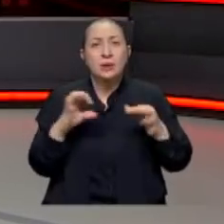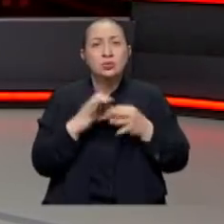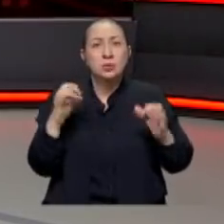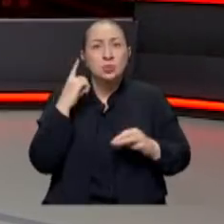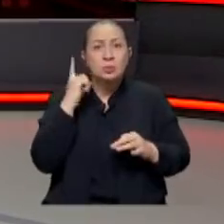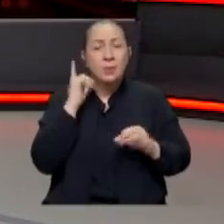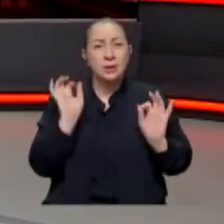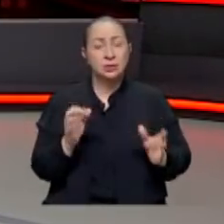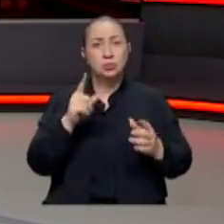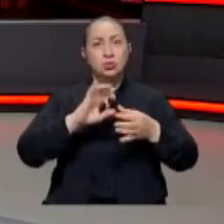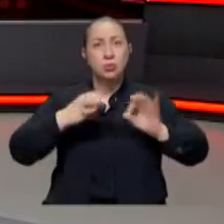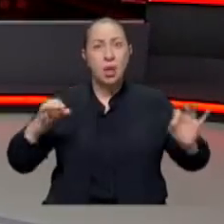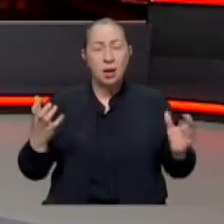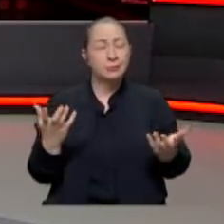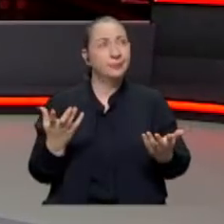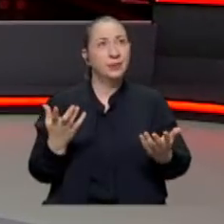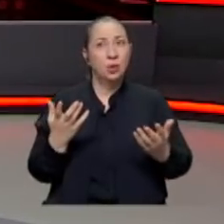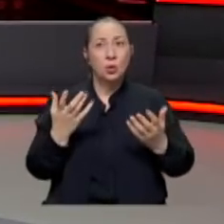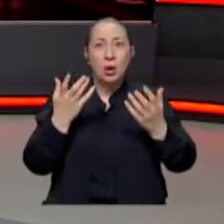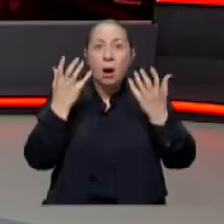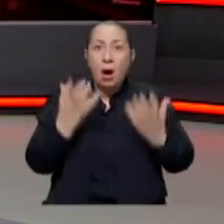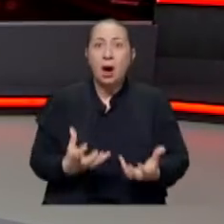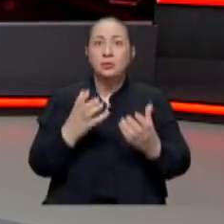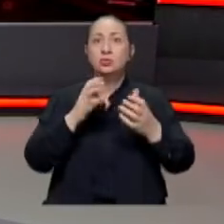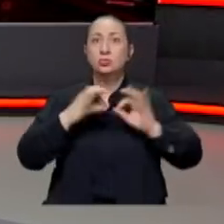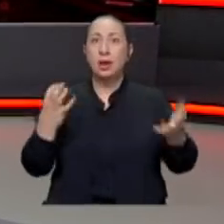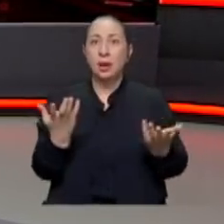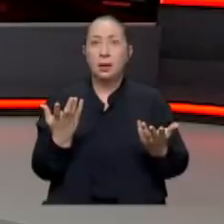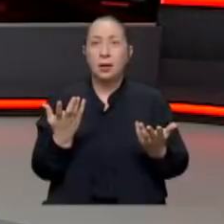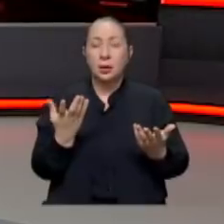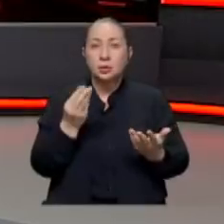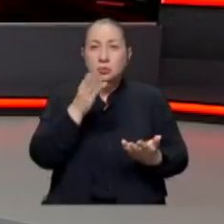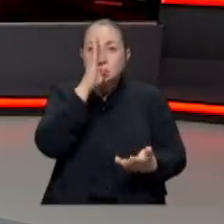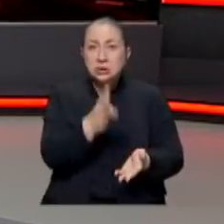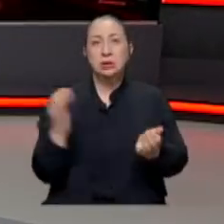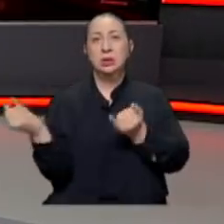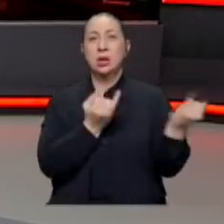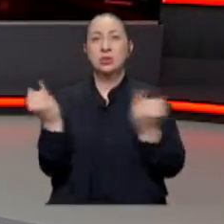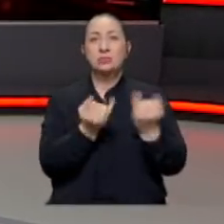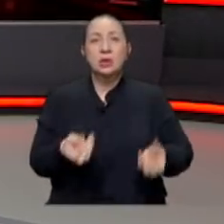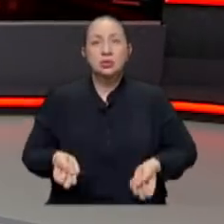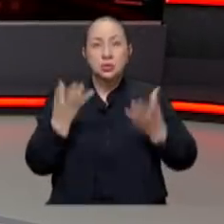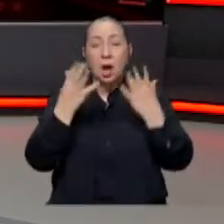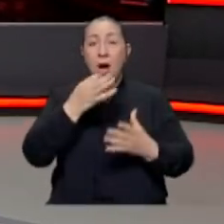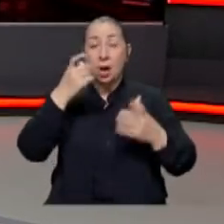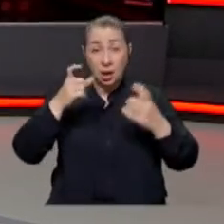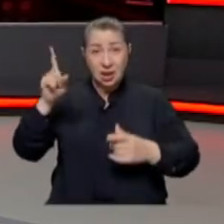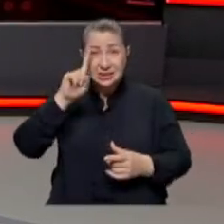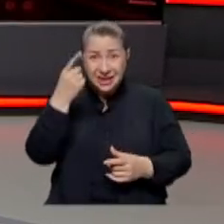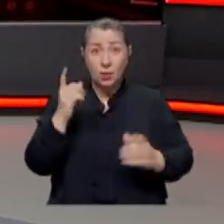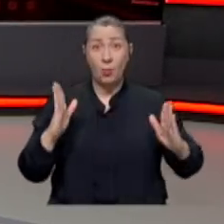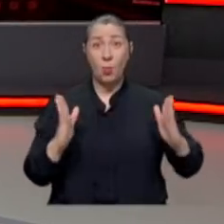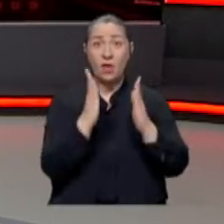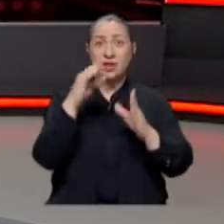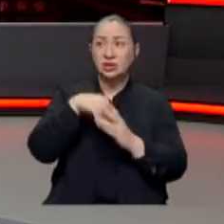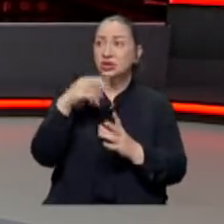duyuyoruz. Bu cümleler, yükü ağır cümleler bunlar. O yüzden ciddi tartışmalar yaratıyor. Ankara'da sadece